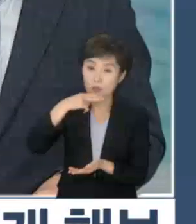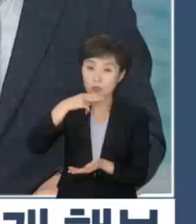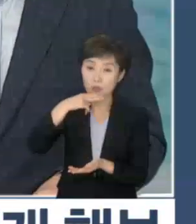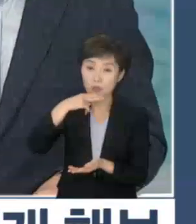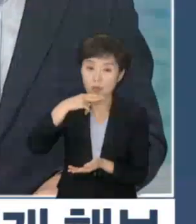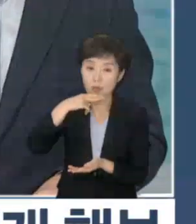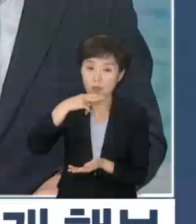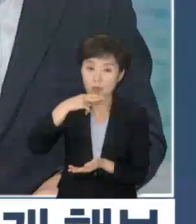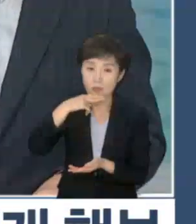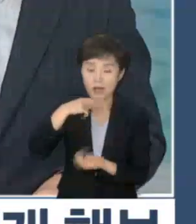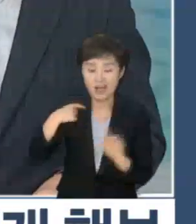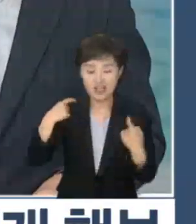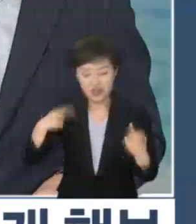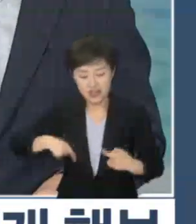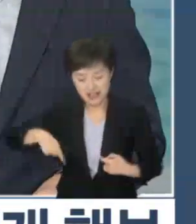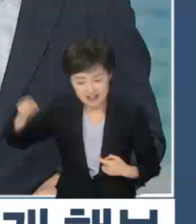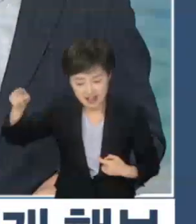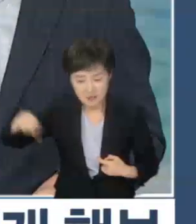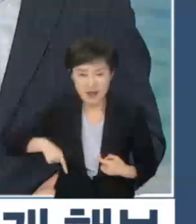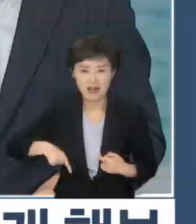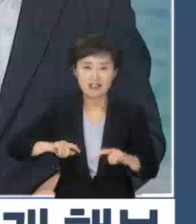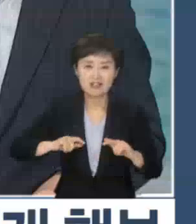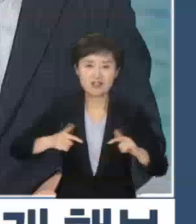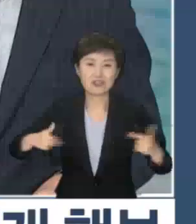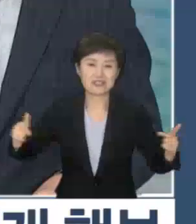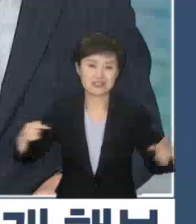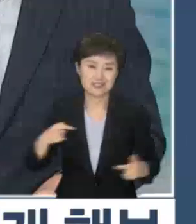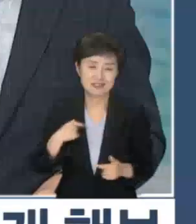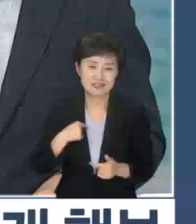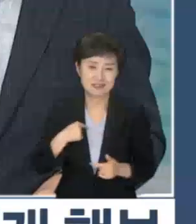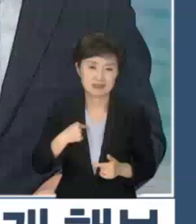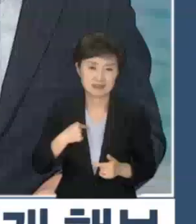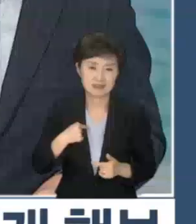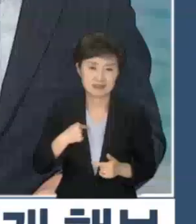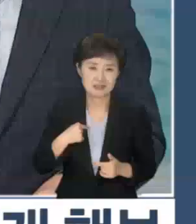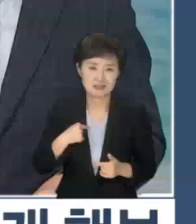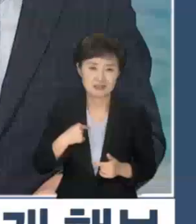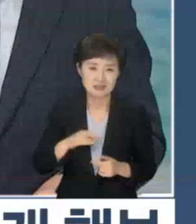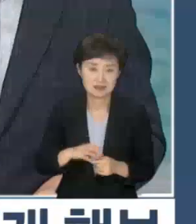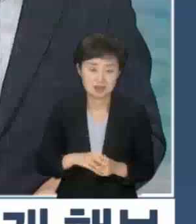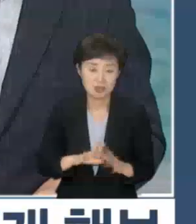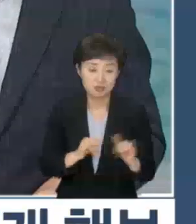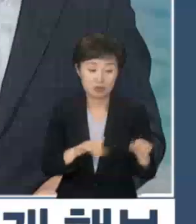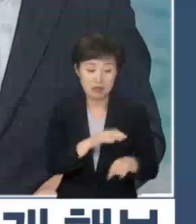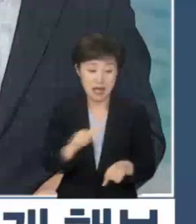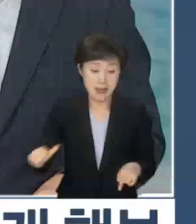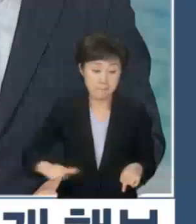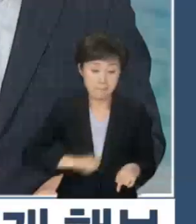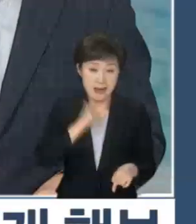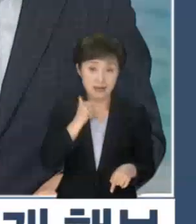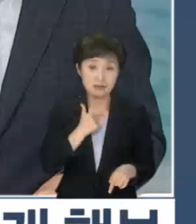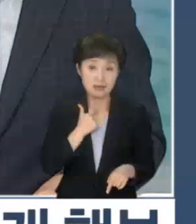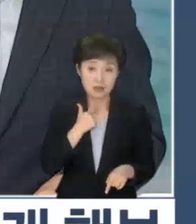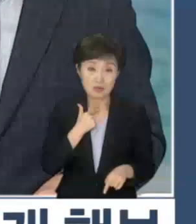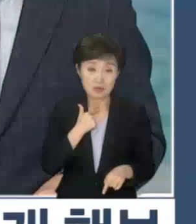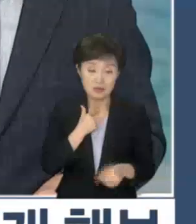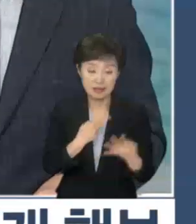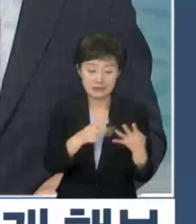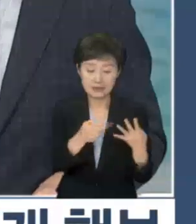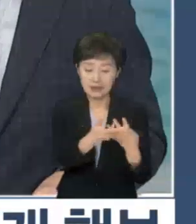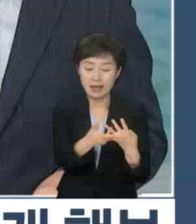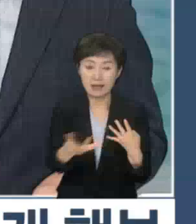어디 뭐 오지 여행 갔다 왔다 이런 표현하시면서 그 당시에 국민적 논란이 굉장히 많았던